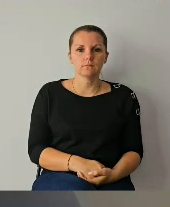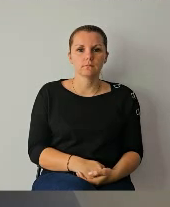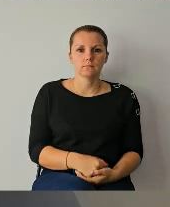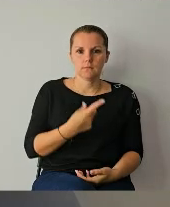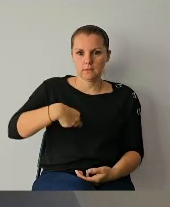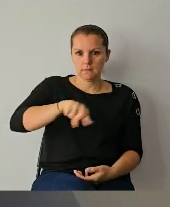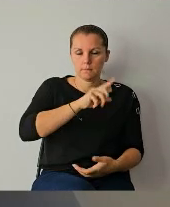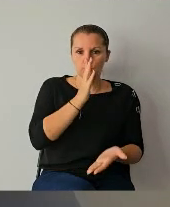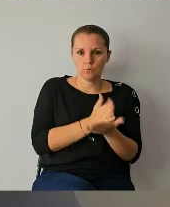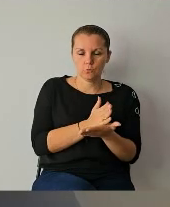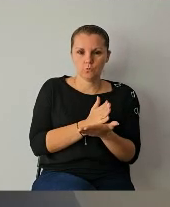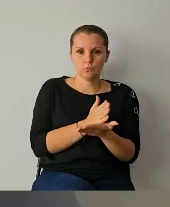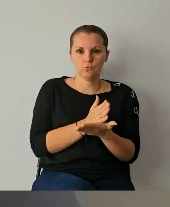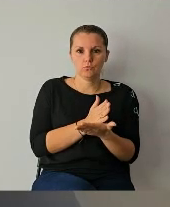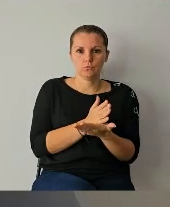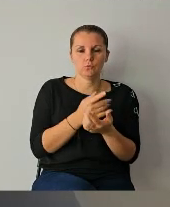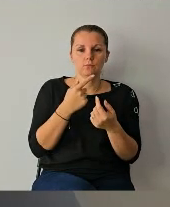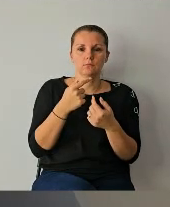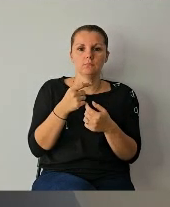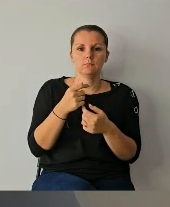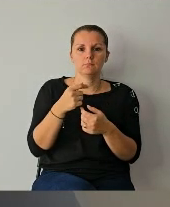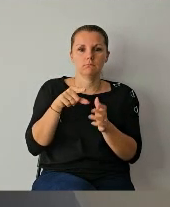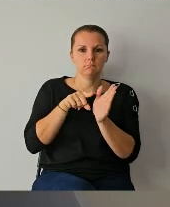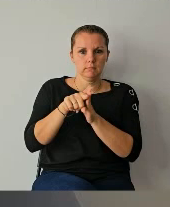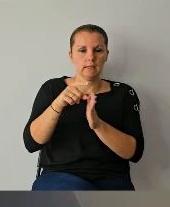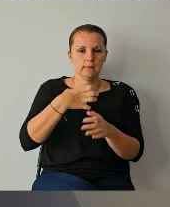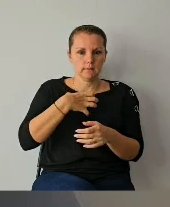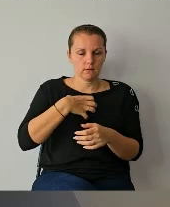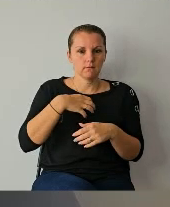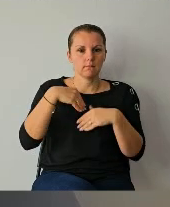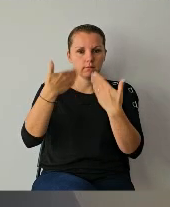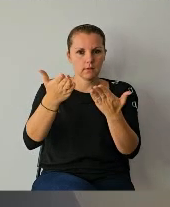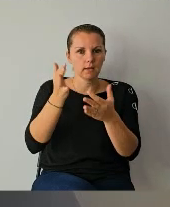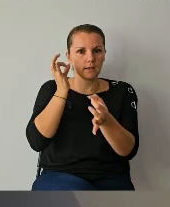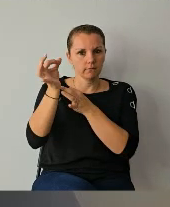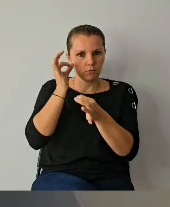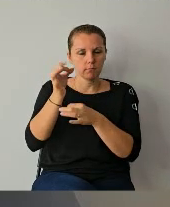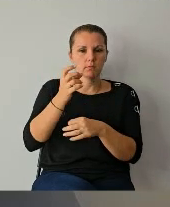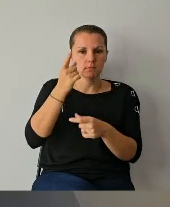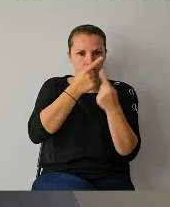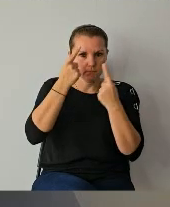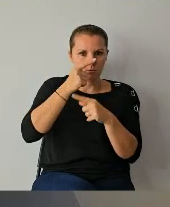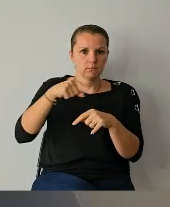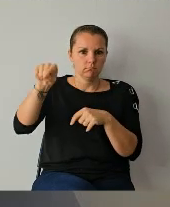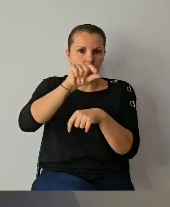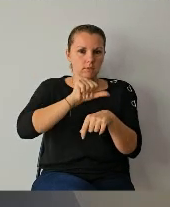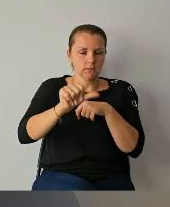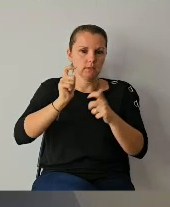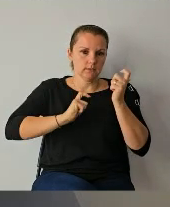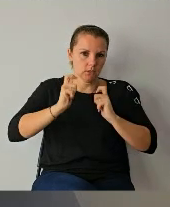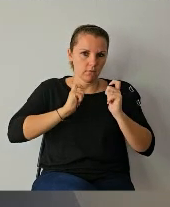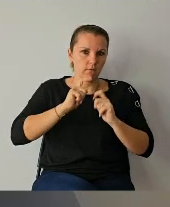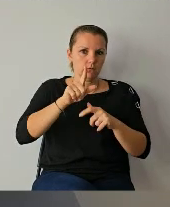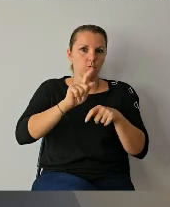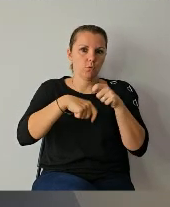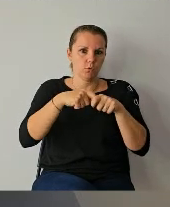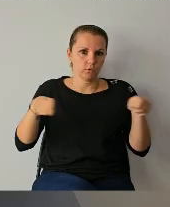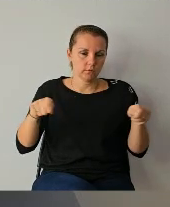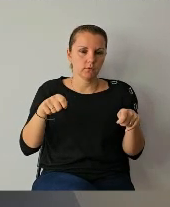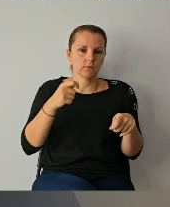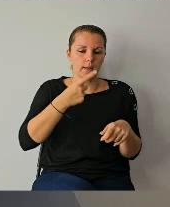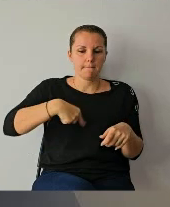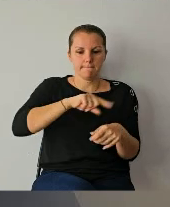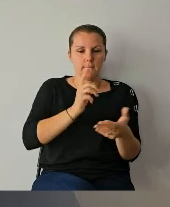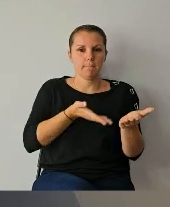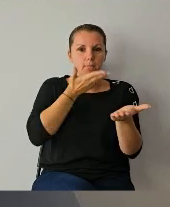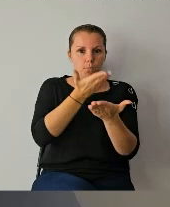Myśmy już wstępnie też dyrektorów o tym informowali, więc myślę, że są tutaj zadowoleni z tych rozwiązań, które żeśmy im